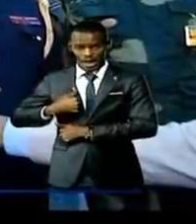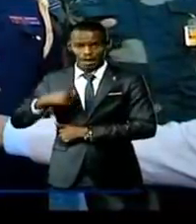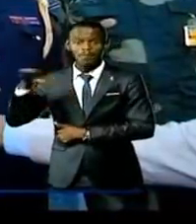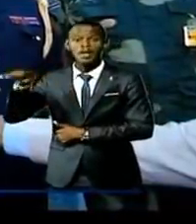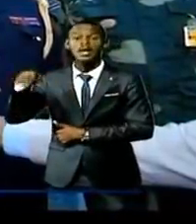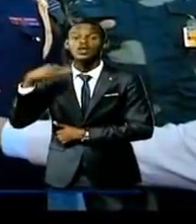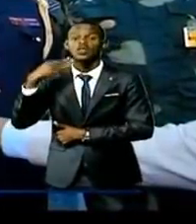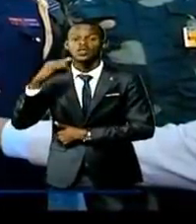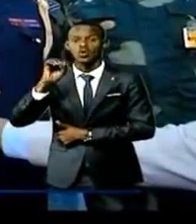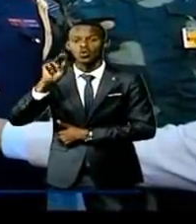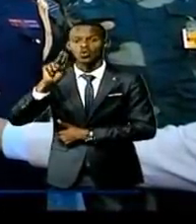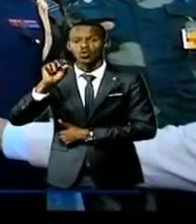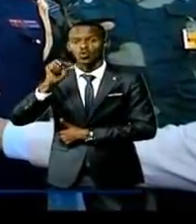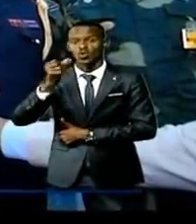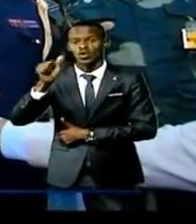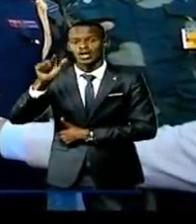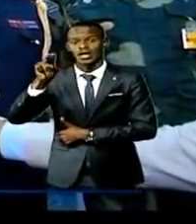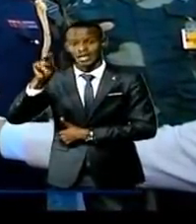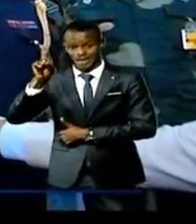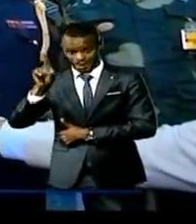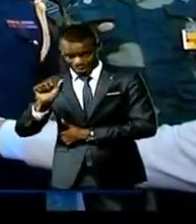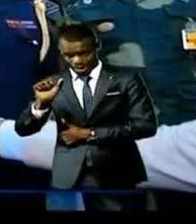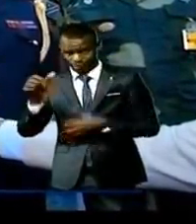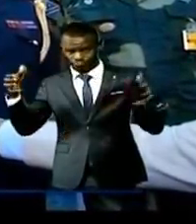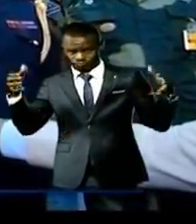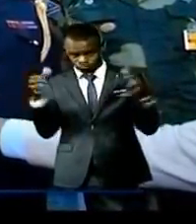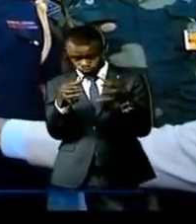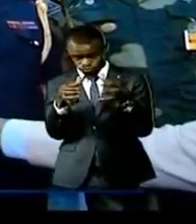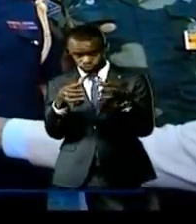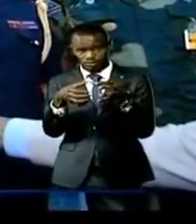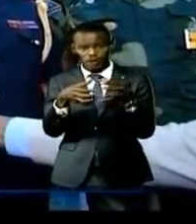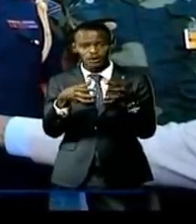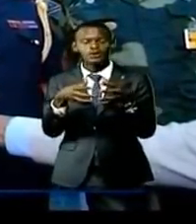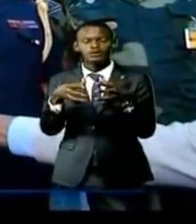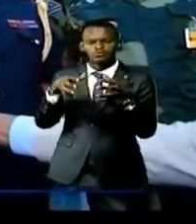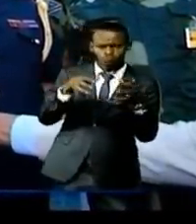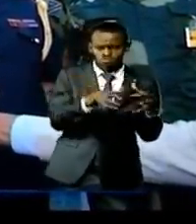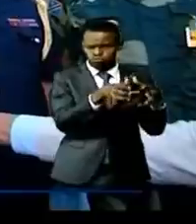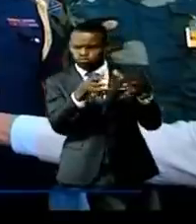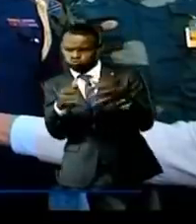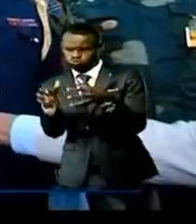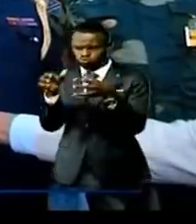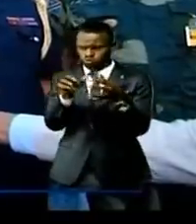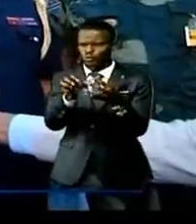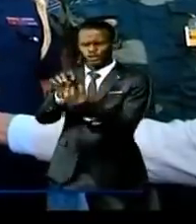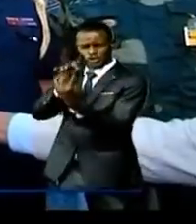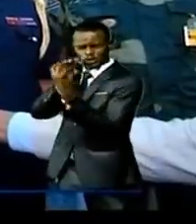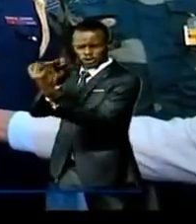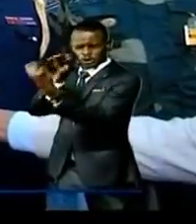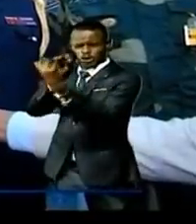ougandaise, des opérations conjointes FARDC-MONUSCO